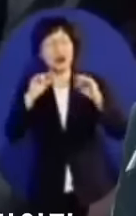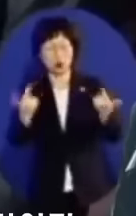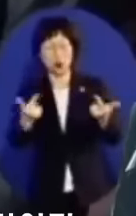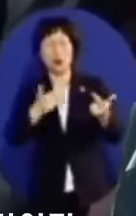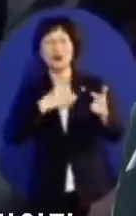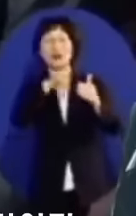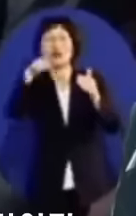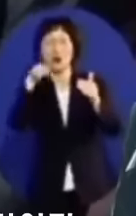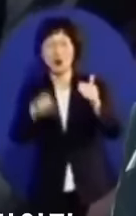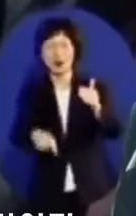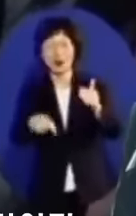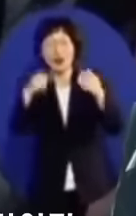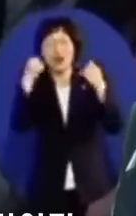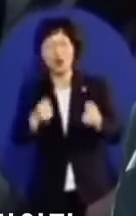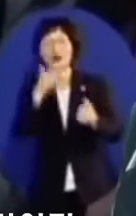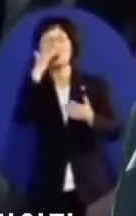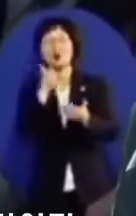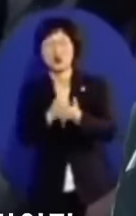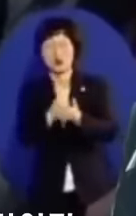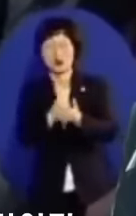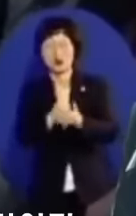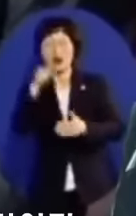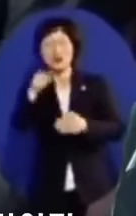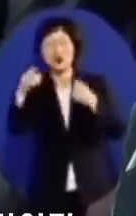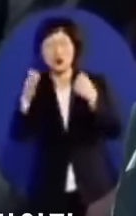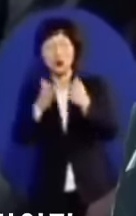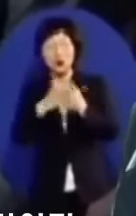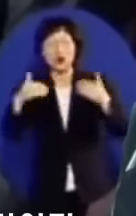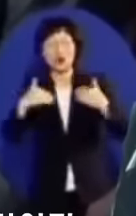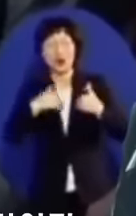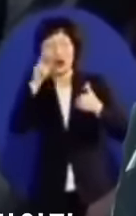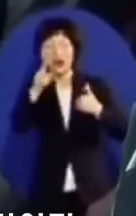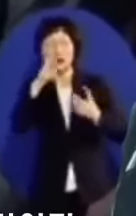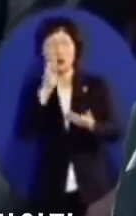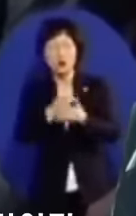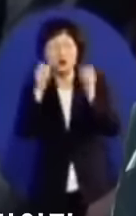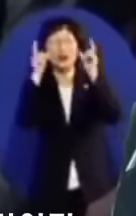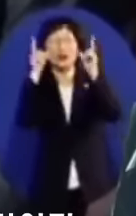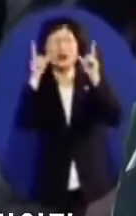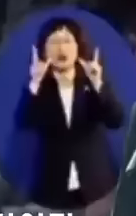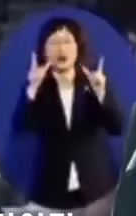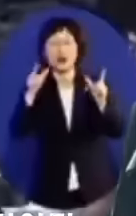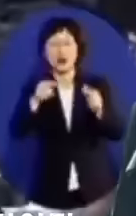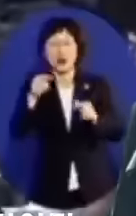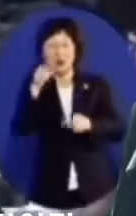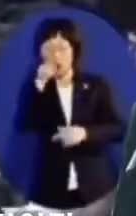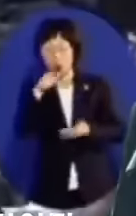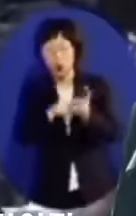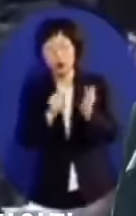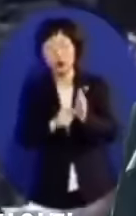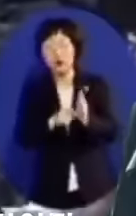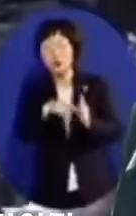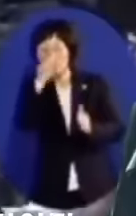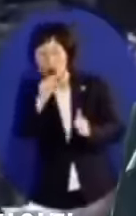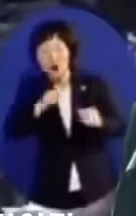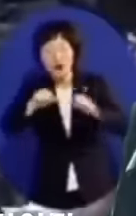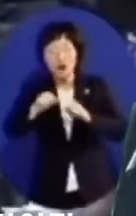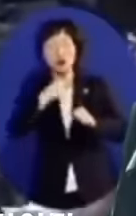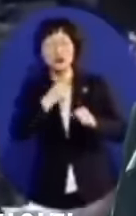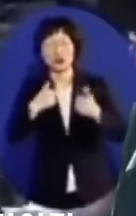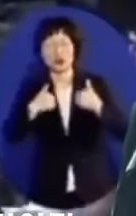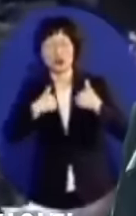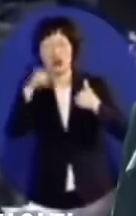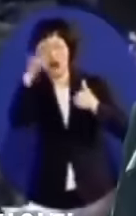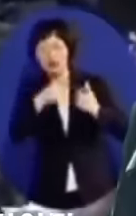아니라 내 속에 거하는 죄니라. 그러므로 내가 한 법을 깨달았느니 곧 선을 행하기 원하는 나에게